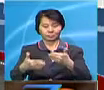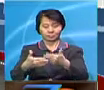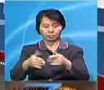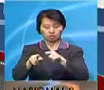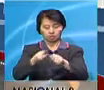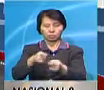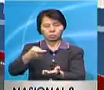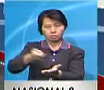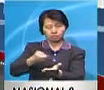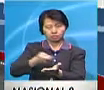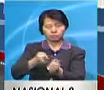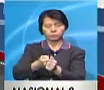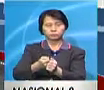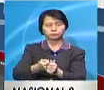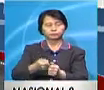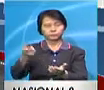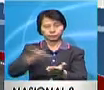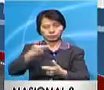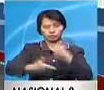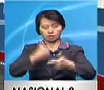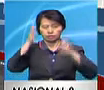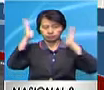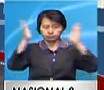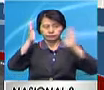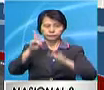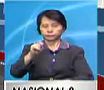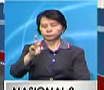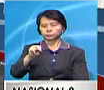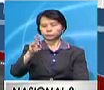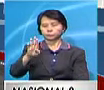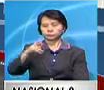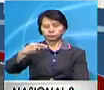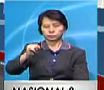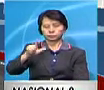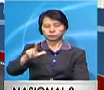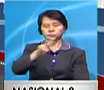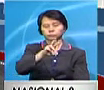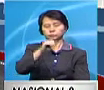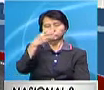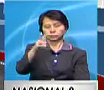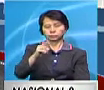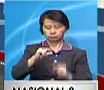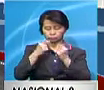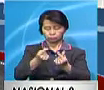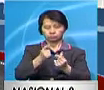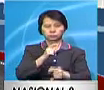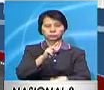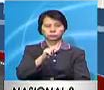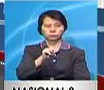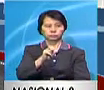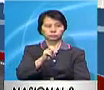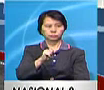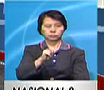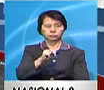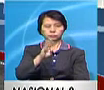Menjelang saingan hoki Liga Premier, Liga Hoki Malaysia TNB-MHL 2016, pasukan tenaga nasional Berhad